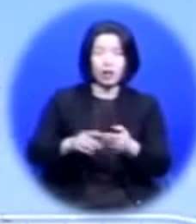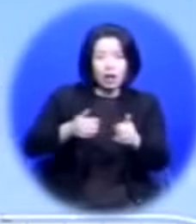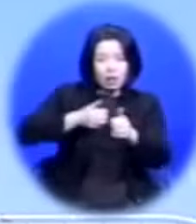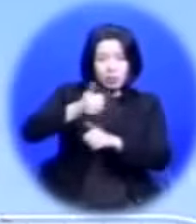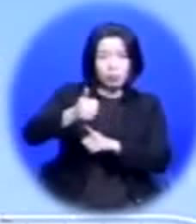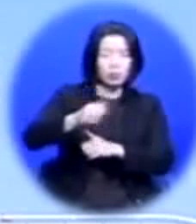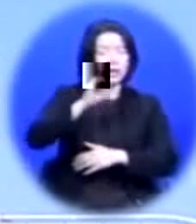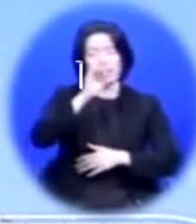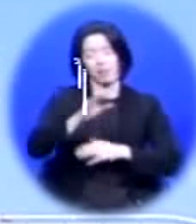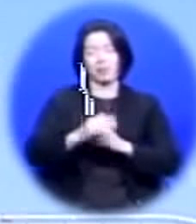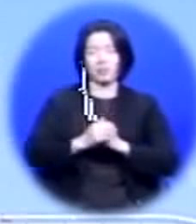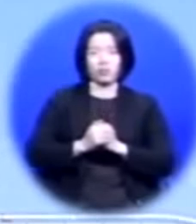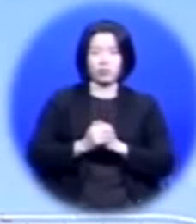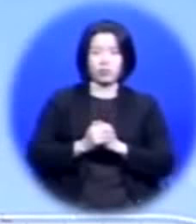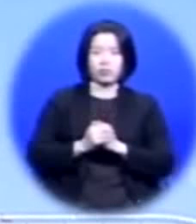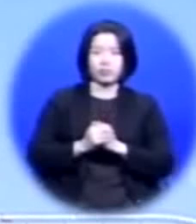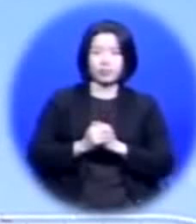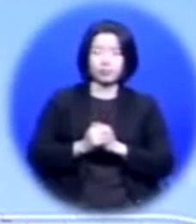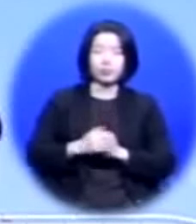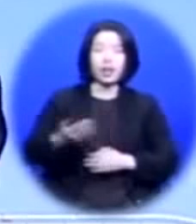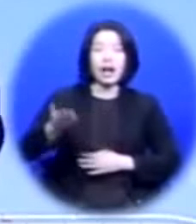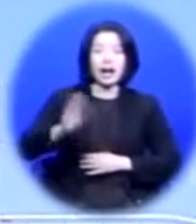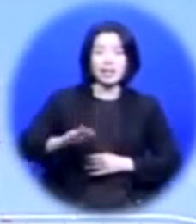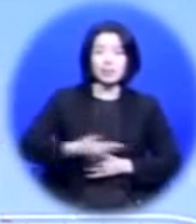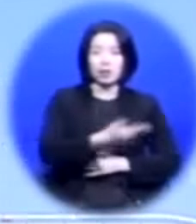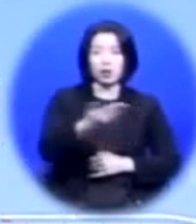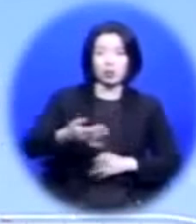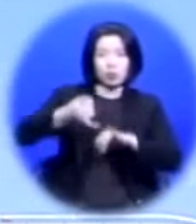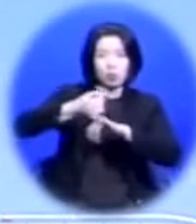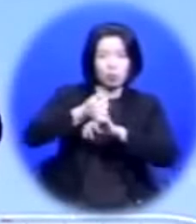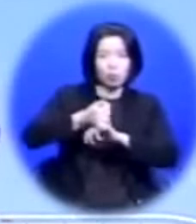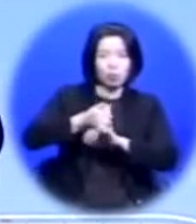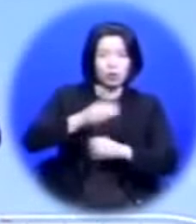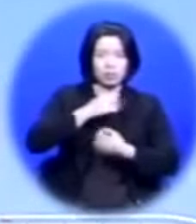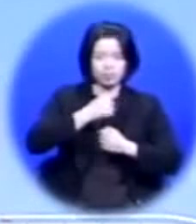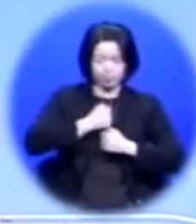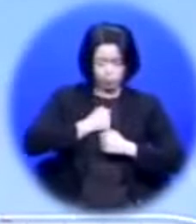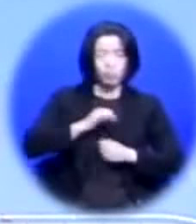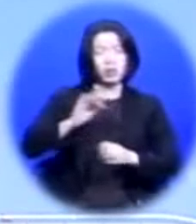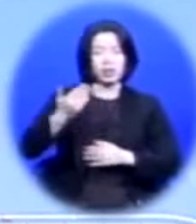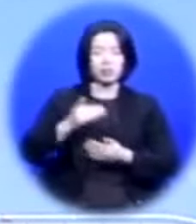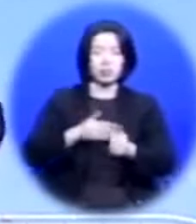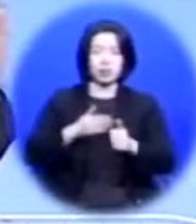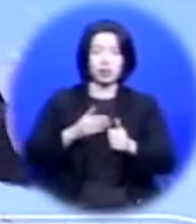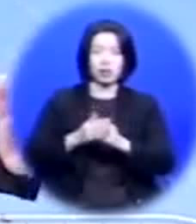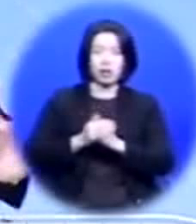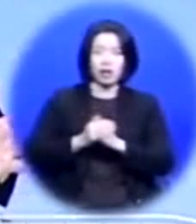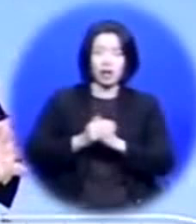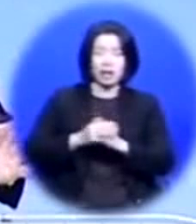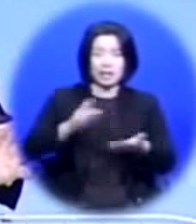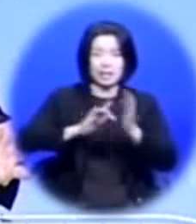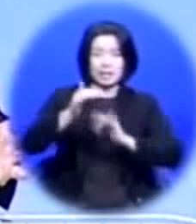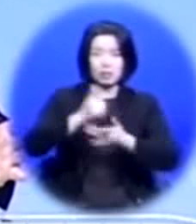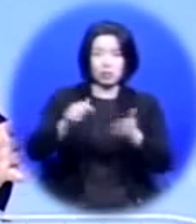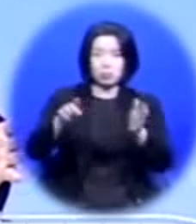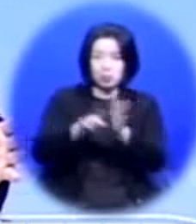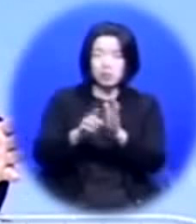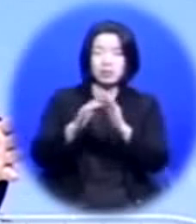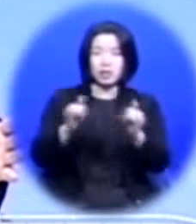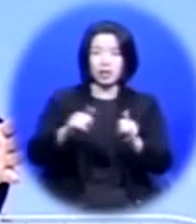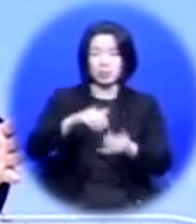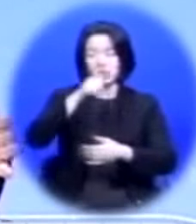안 되는 겁니다 근데 여러분 명심해야 됩니다 예수 믿는 사람들은 죄 안 짓게 되